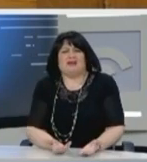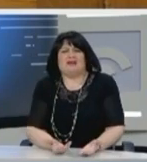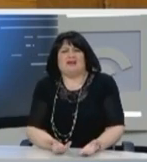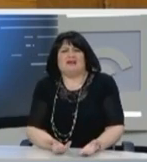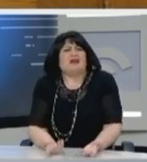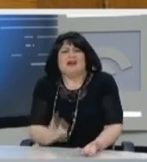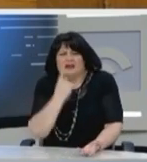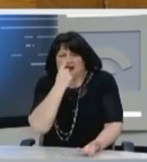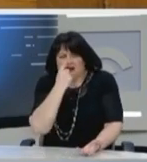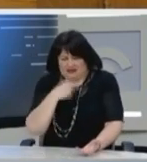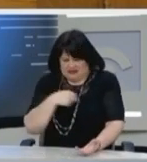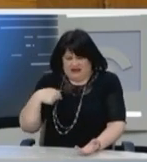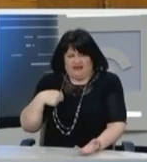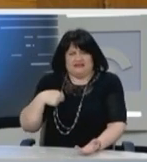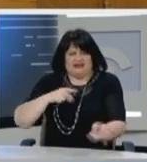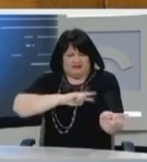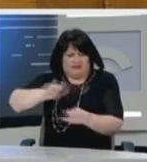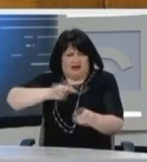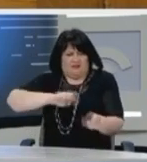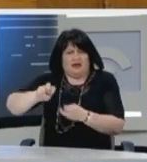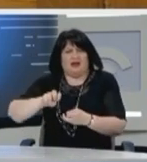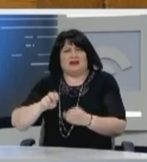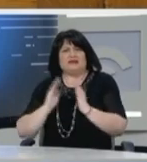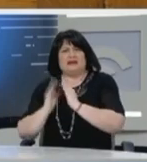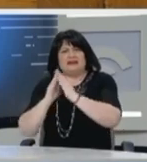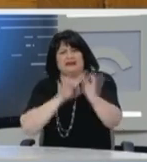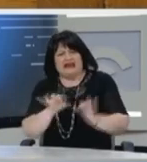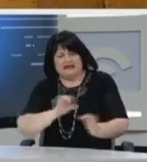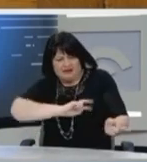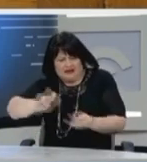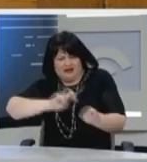Τι είναι τα βατζίδες, είναι το κράτος δηλαδή και πρέπει να παίρνει τα σπίτια του κόσμου.